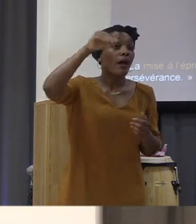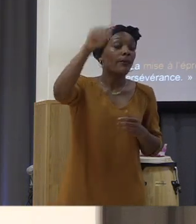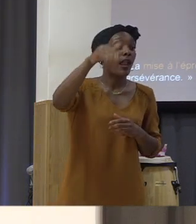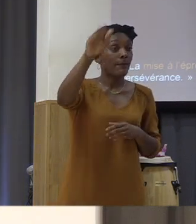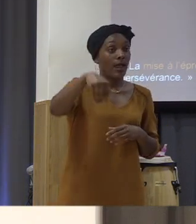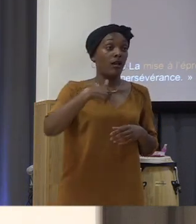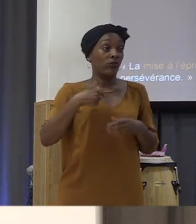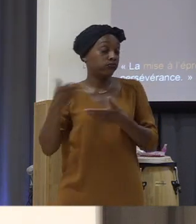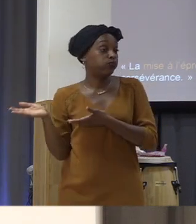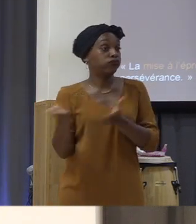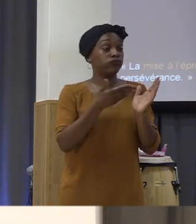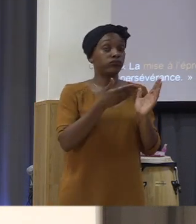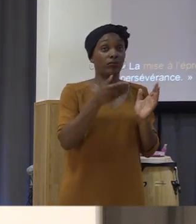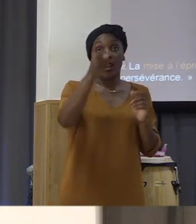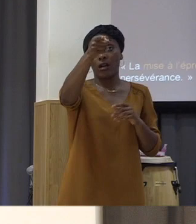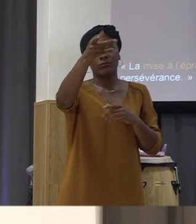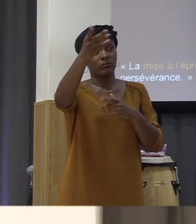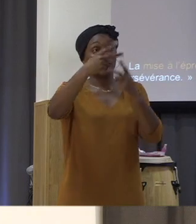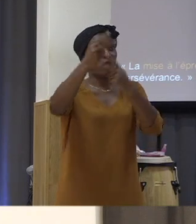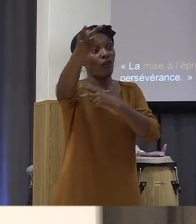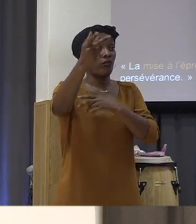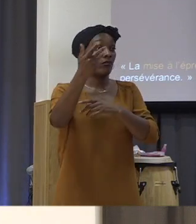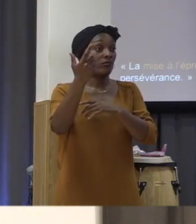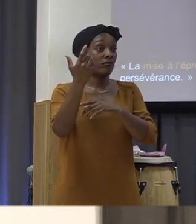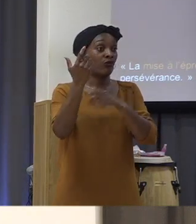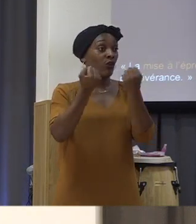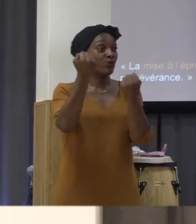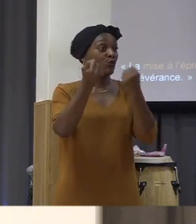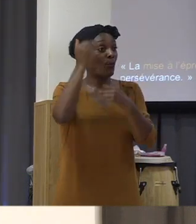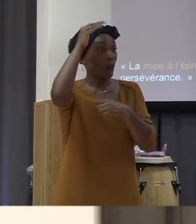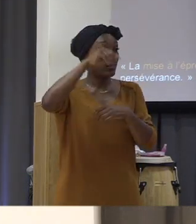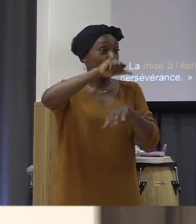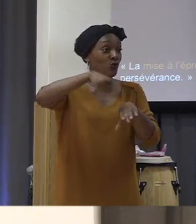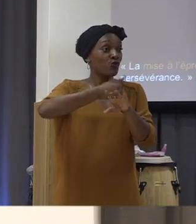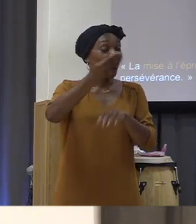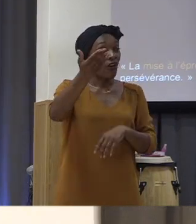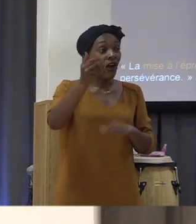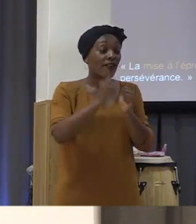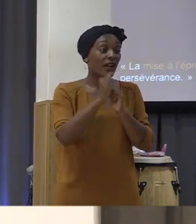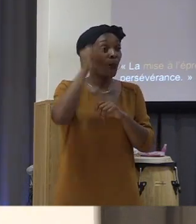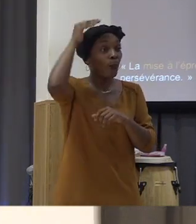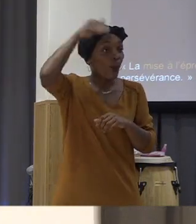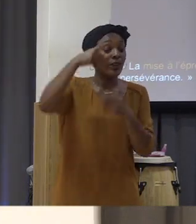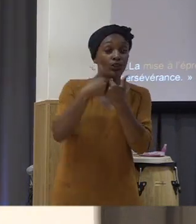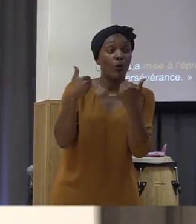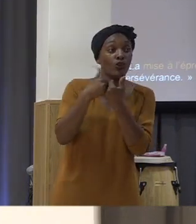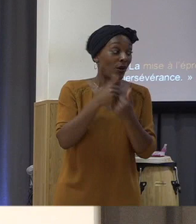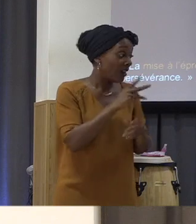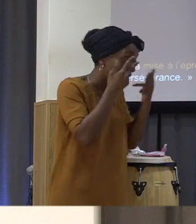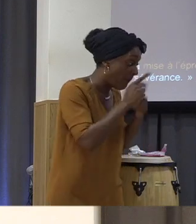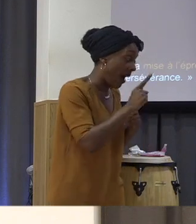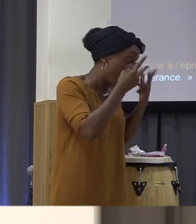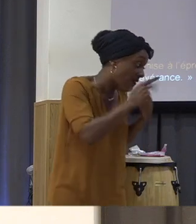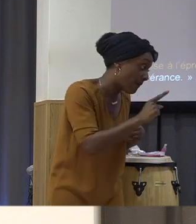me suis retrouvé devant l'église, là, dans un camion de pompiers pendant 1 heure, avec un pompier qui n'arrêtait pas de me dire « Surtout, fermez pas les